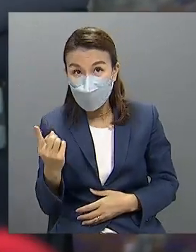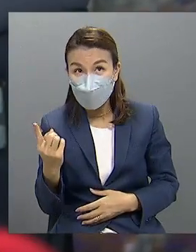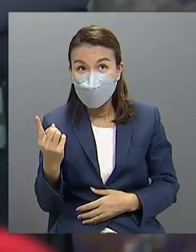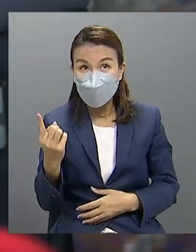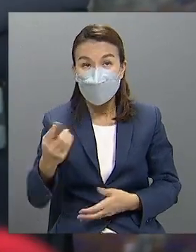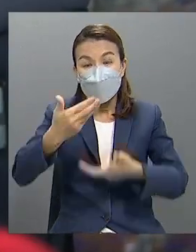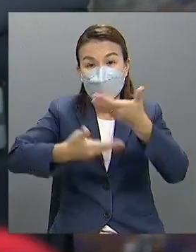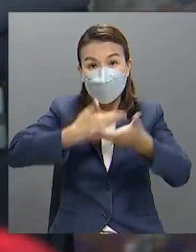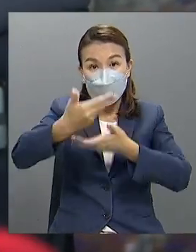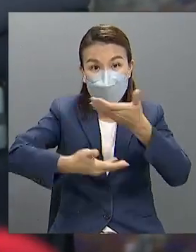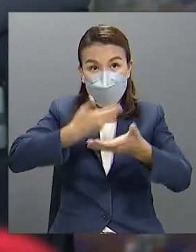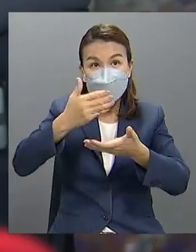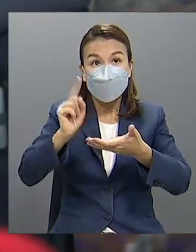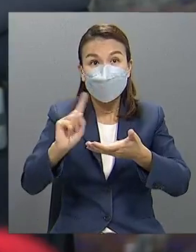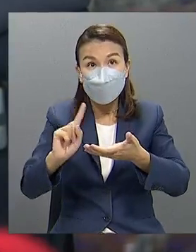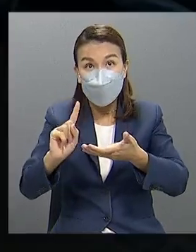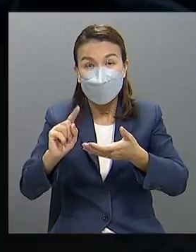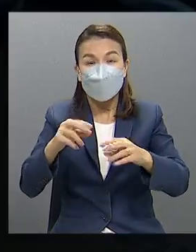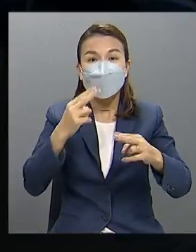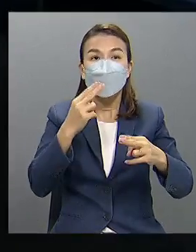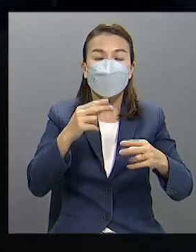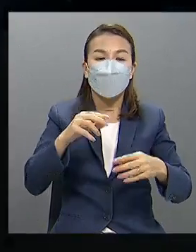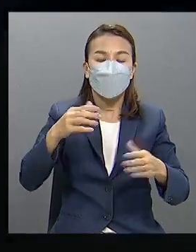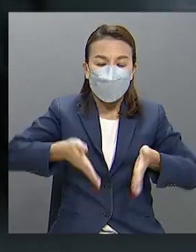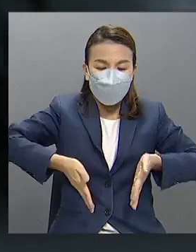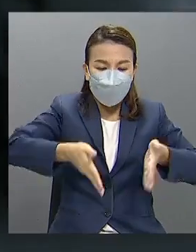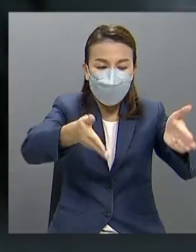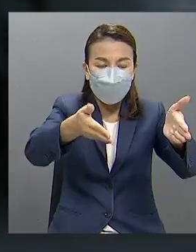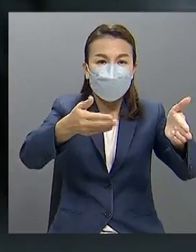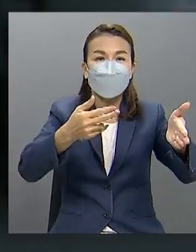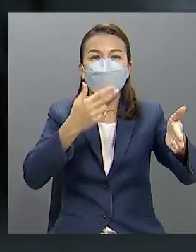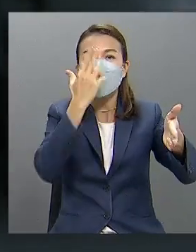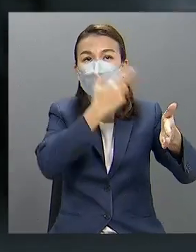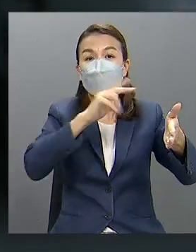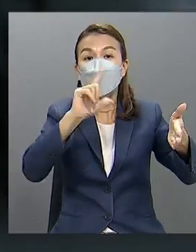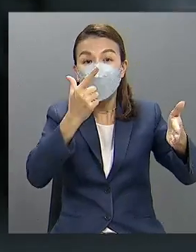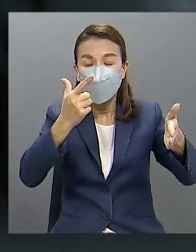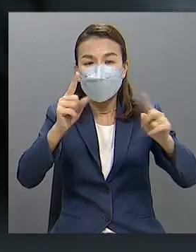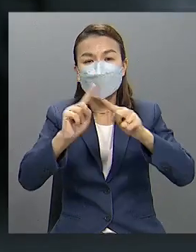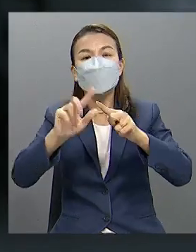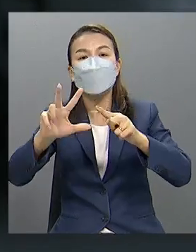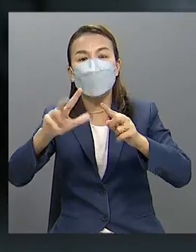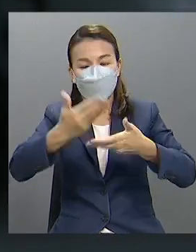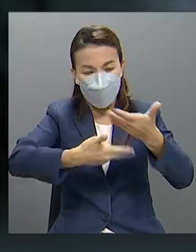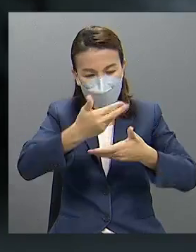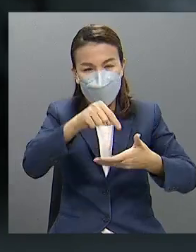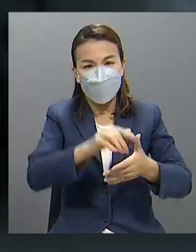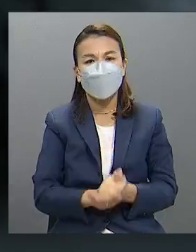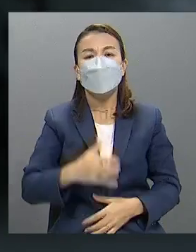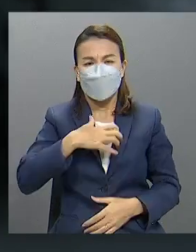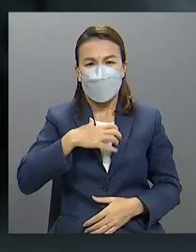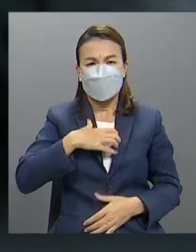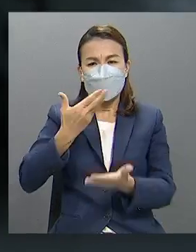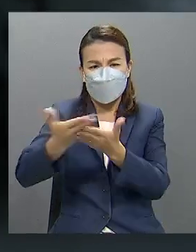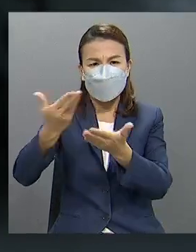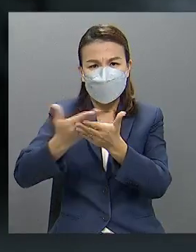นครัวองุ่นบริเวณทองหล่อซอย3ค่ะแน่นอนค่ะว่าตอนนี้ปลายทางต้องการคาร์ซีทอย่างมากนะคะแต่ว่าต้นท